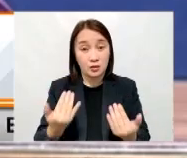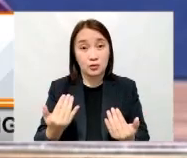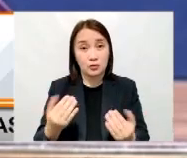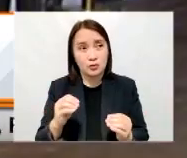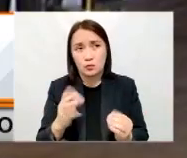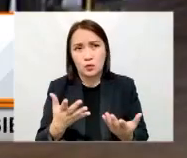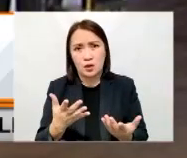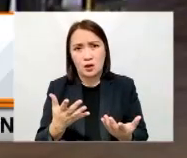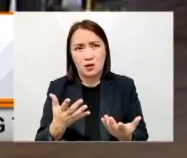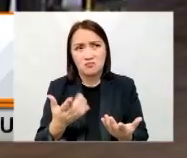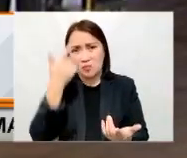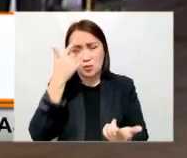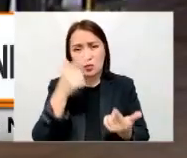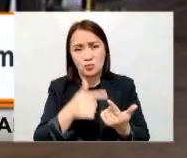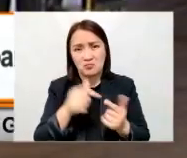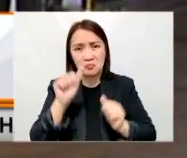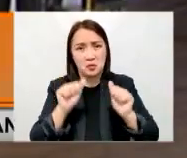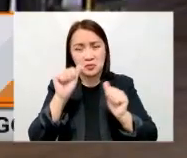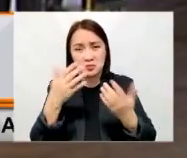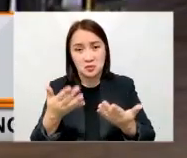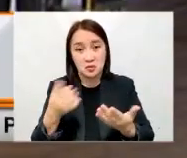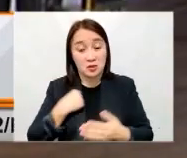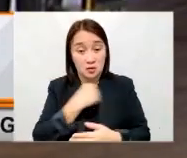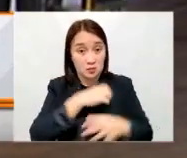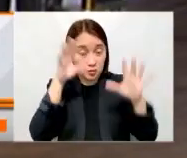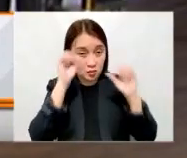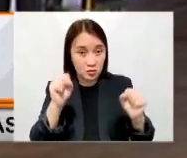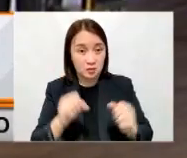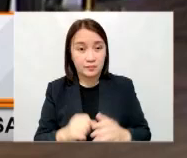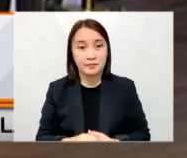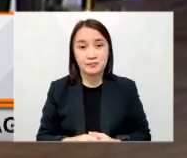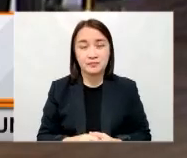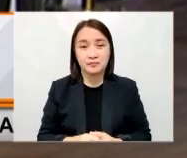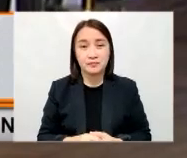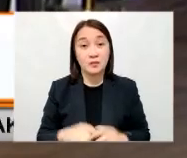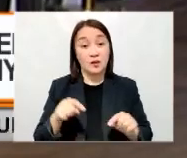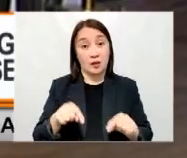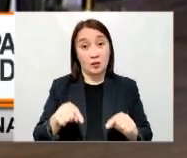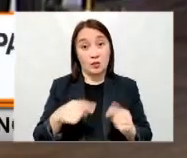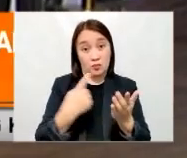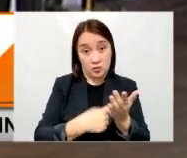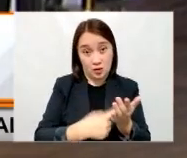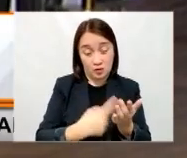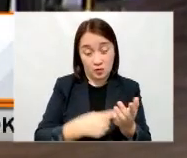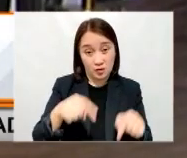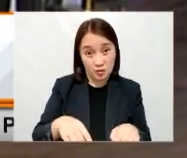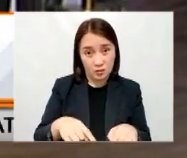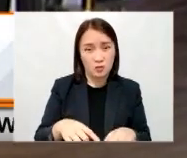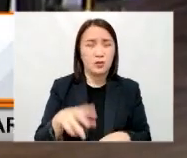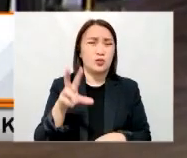ambisyong maging Senate President. Hindi na nga raw bago sa mga senador ang ganitong usapan dahil sa tuwing nakabreak ang sesyon,